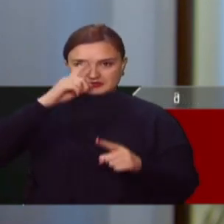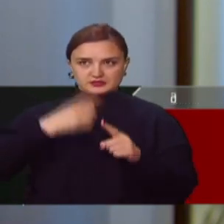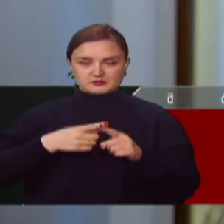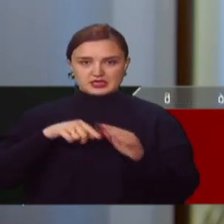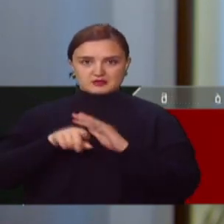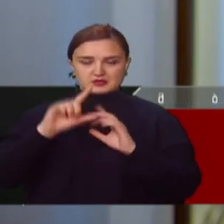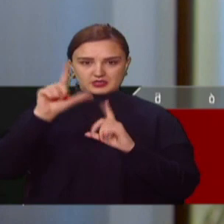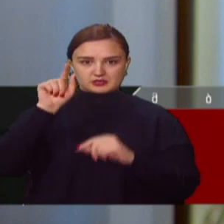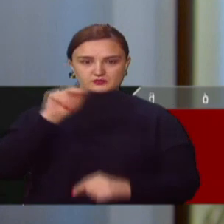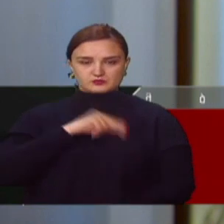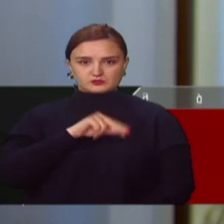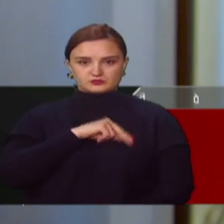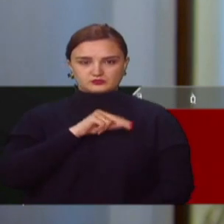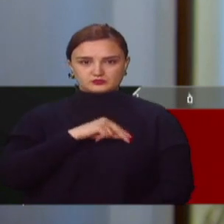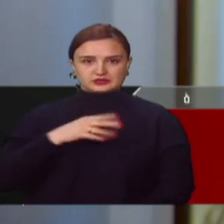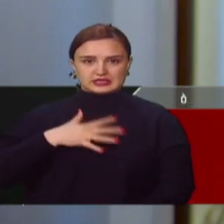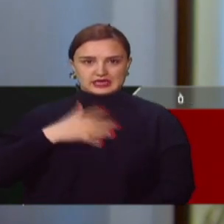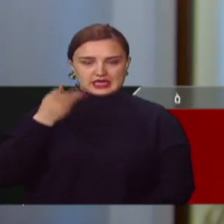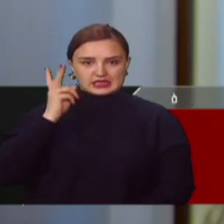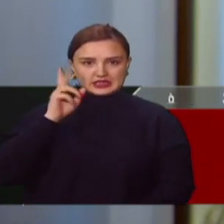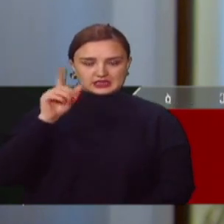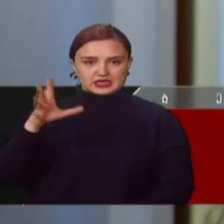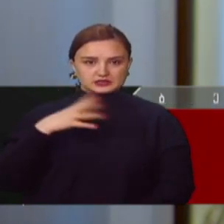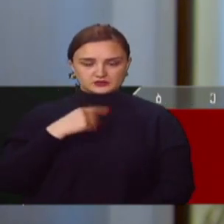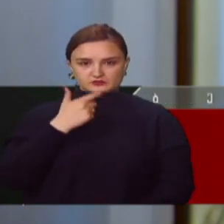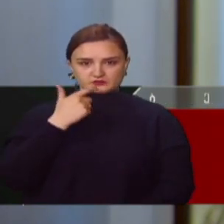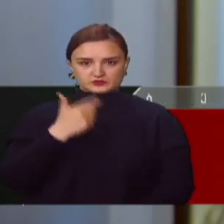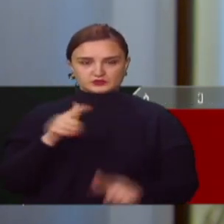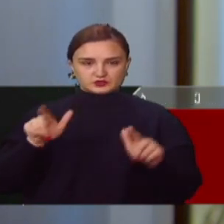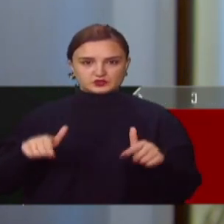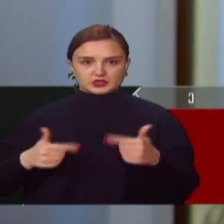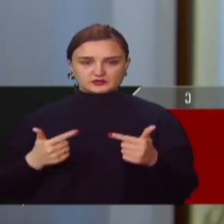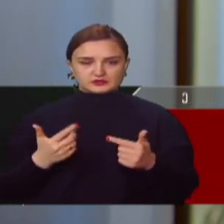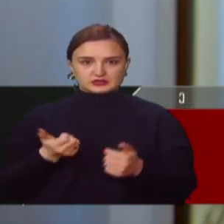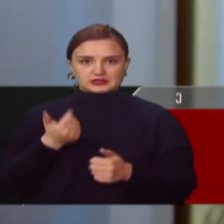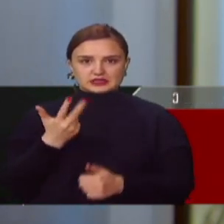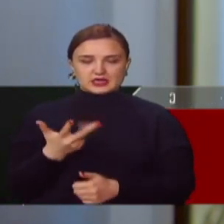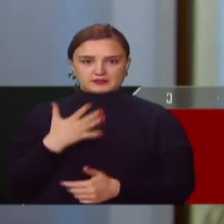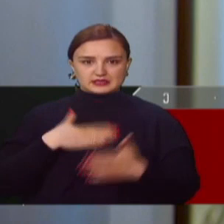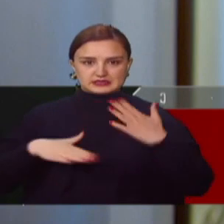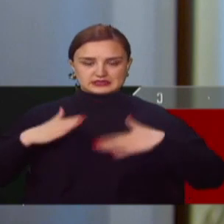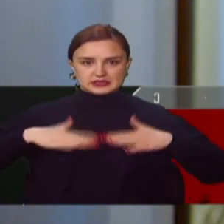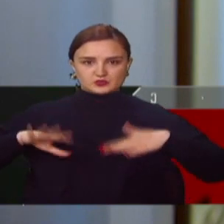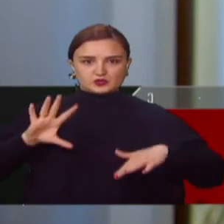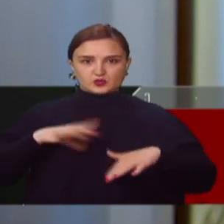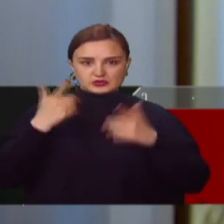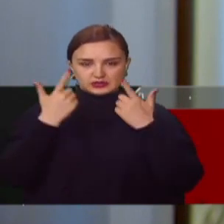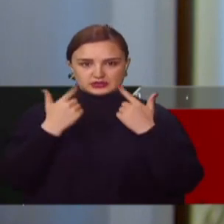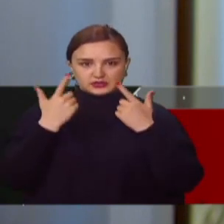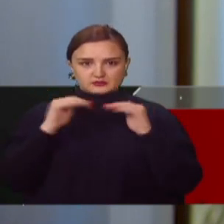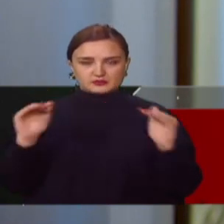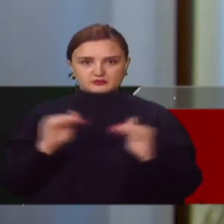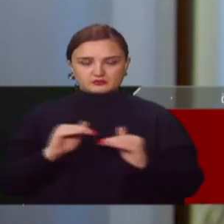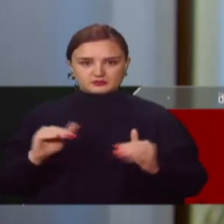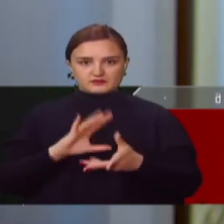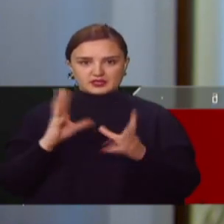უყურებდი, რომელიც იქ მუშაობს კანადაშია და ერთად უყურებდით ჩართვით. ეხლა წარმოვიდგენთ, რამხელა სიხარული ჰქონდა, ტიროდა, მღეროდა, რა